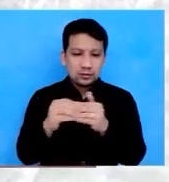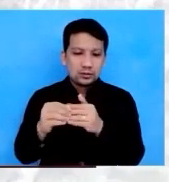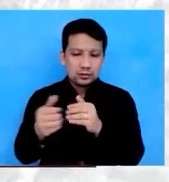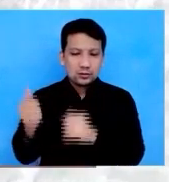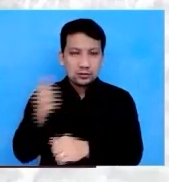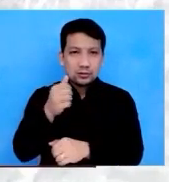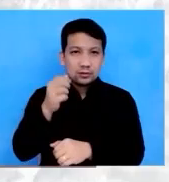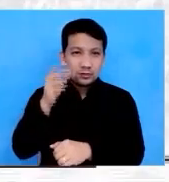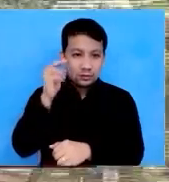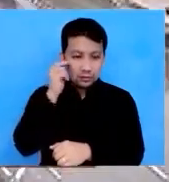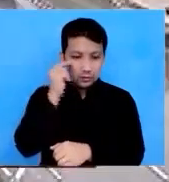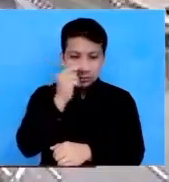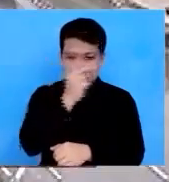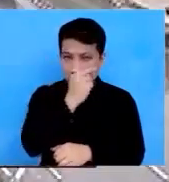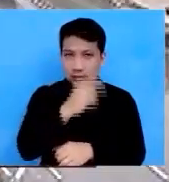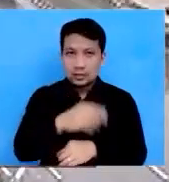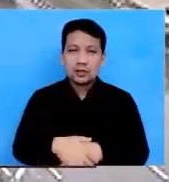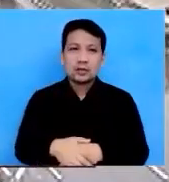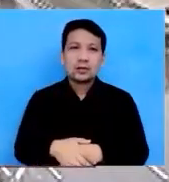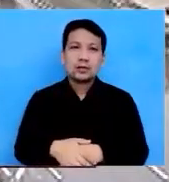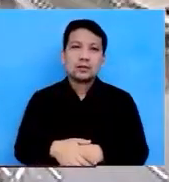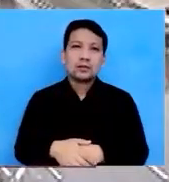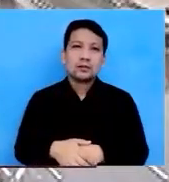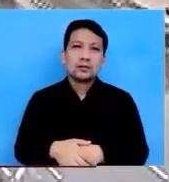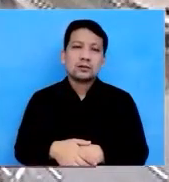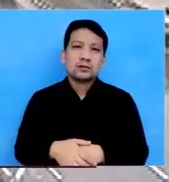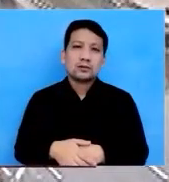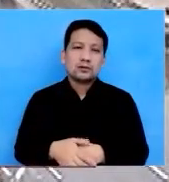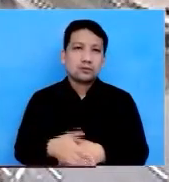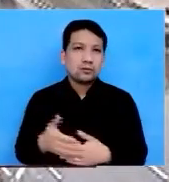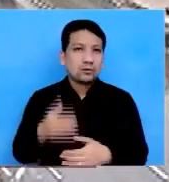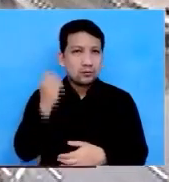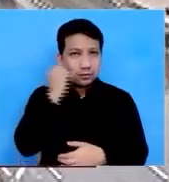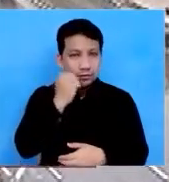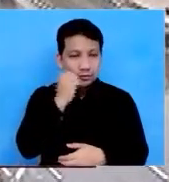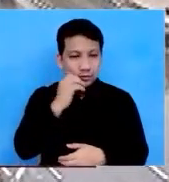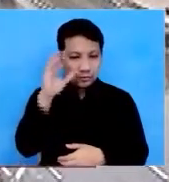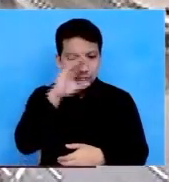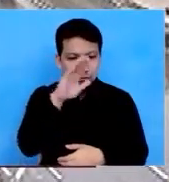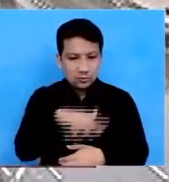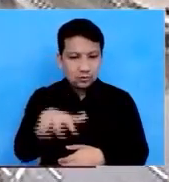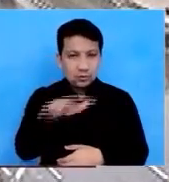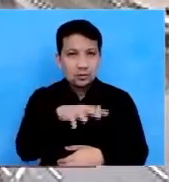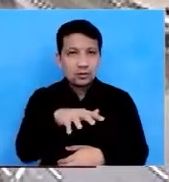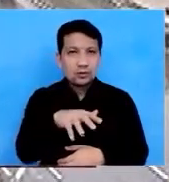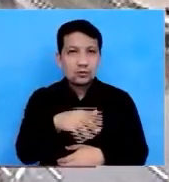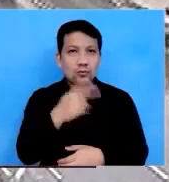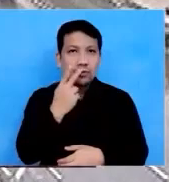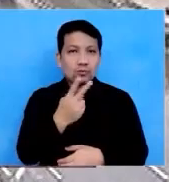Pangulong Noynoy Aquino. Kaya mga kapatid, palaging hanapin ang lahat ng anggulo,